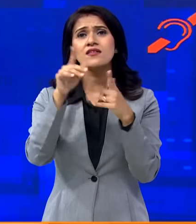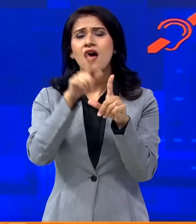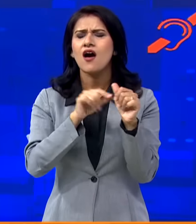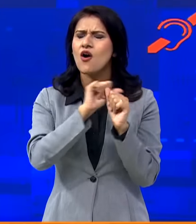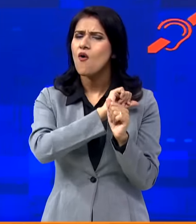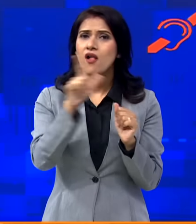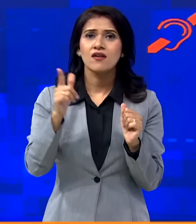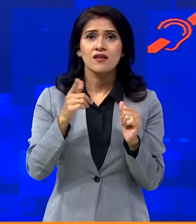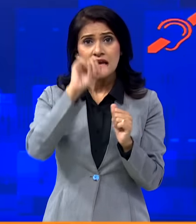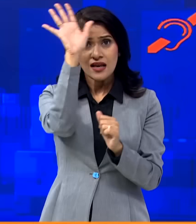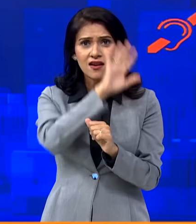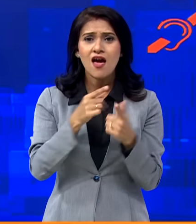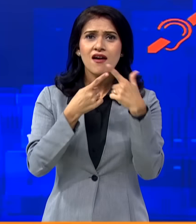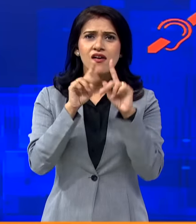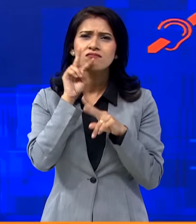रहा